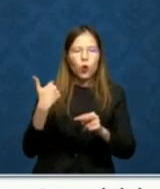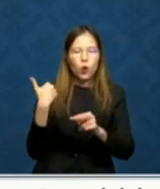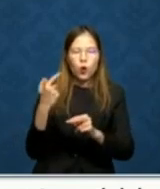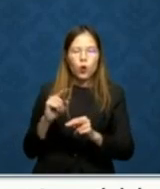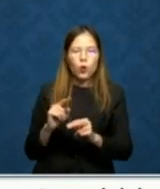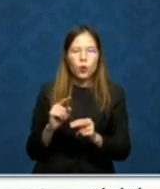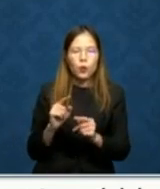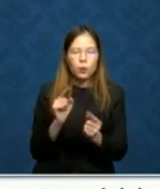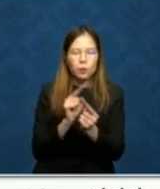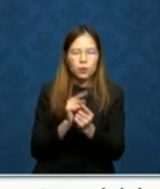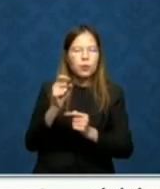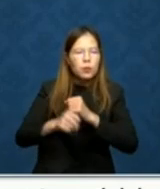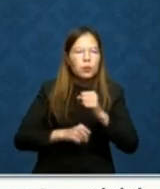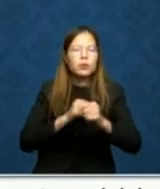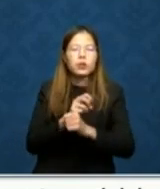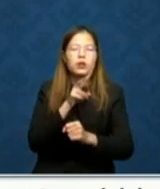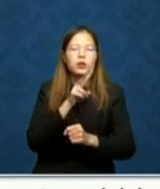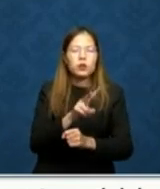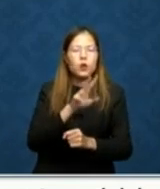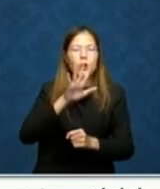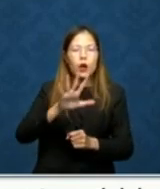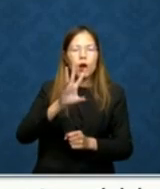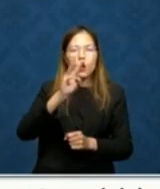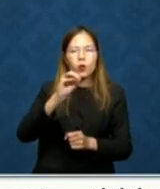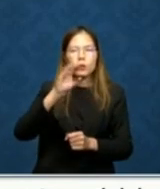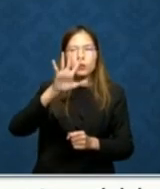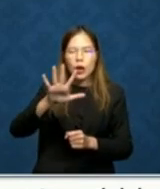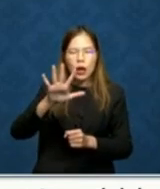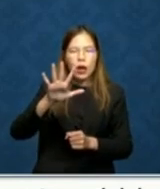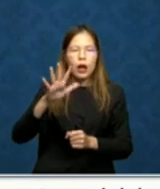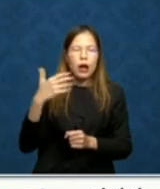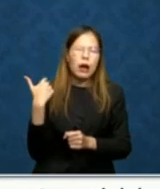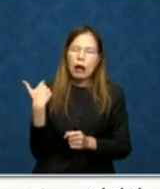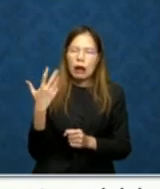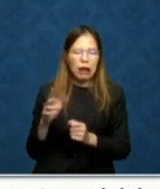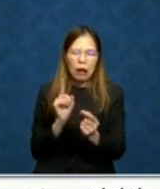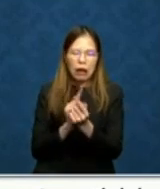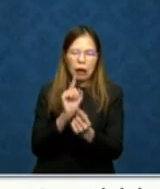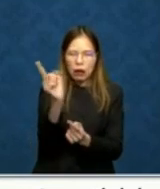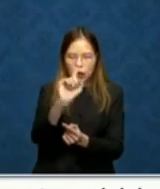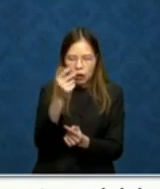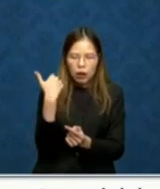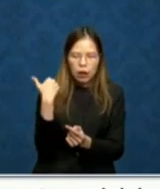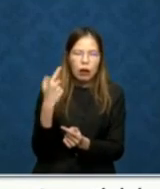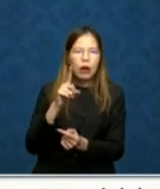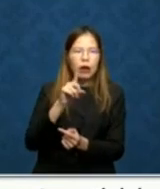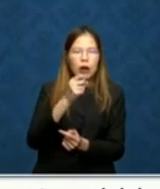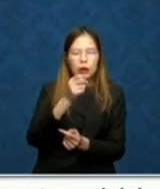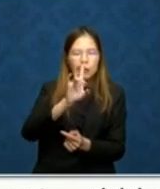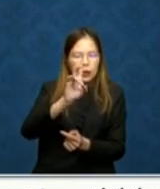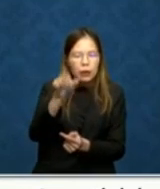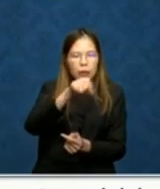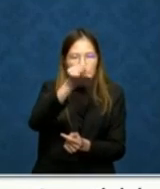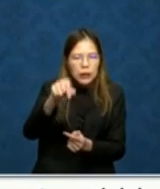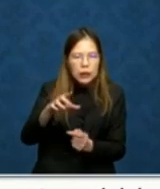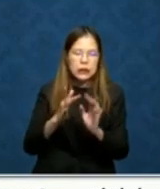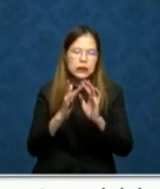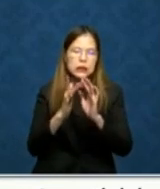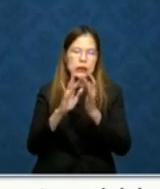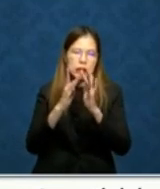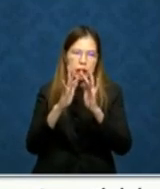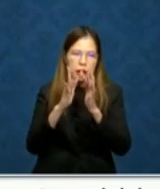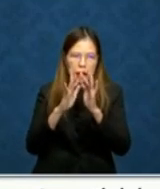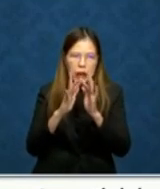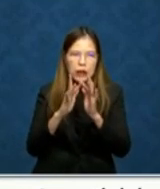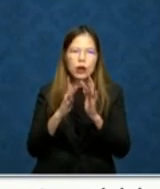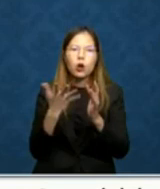ชาตินะคะในปี2565ค่ะก็พบอีกว่า 17% ของผู้ใช้งานอินเทอร์เน็ตในประเทศ